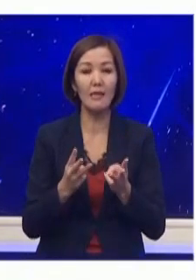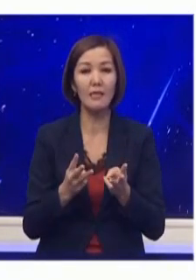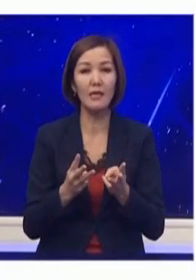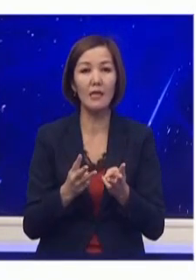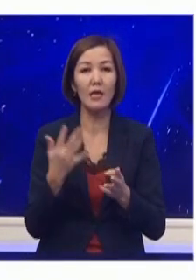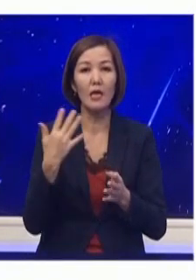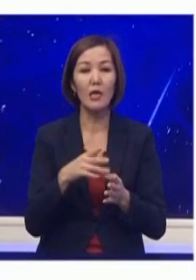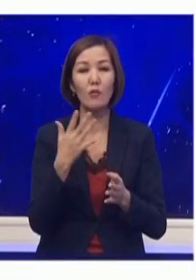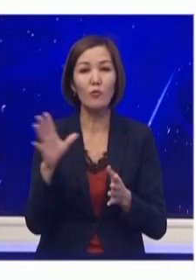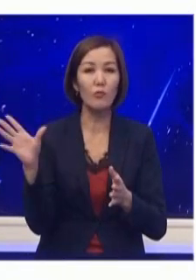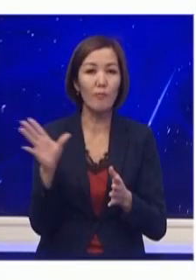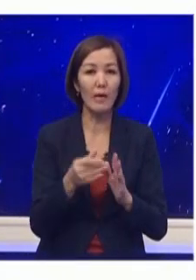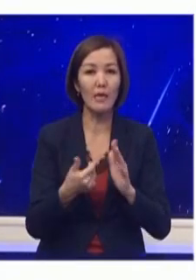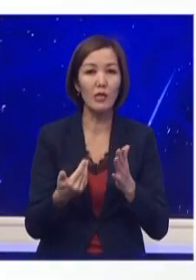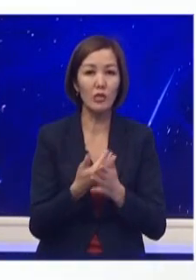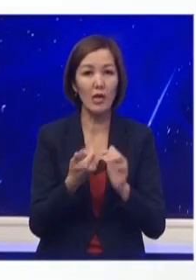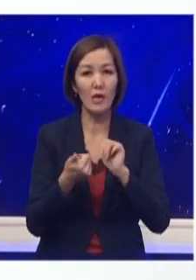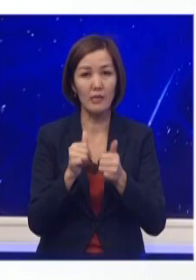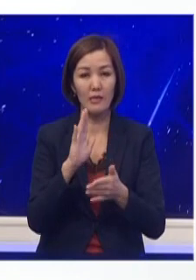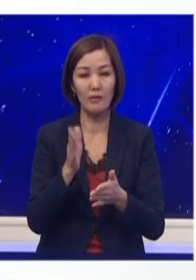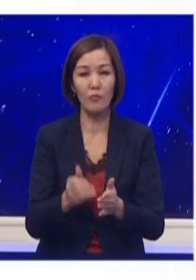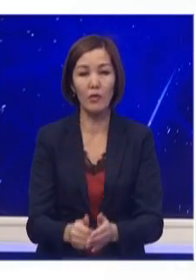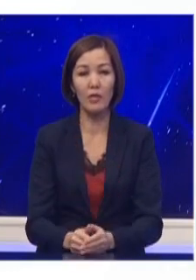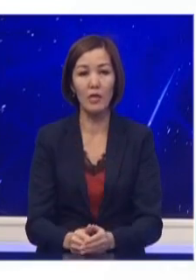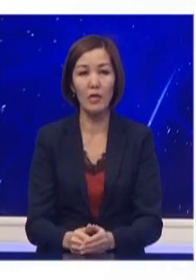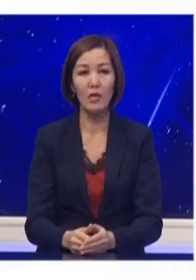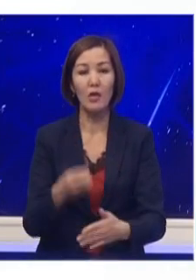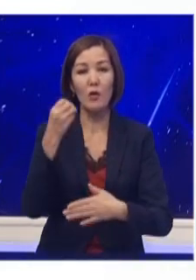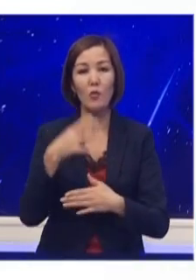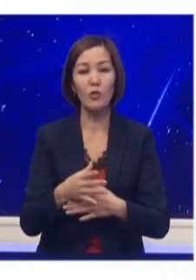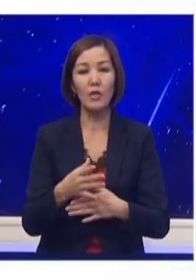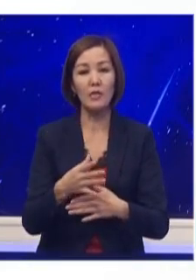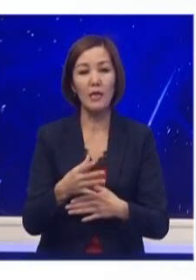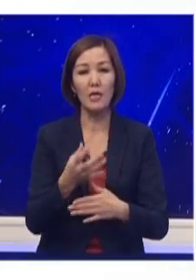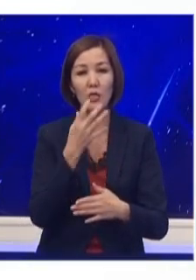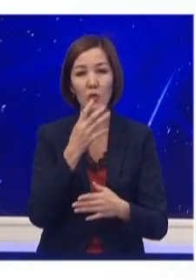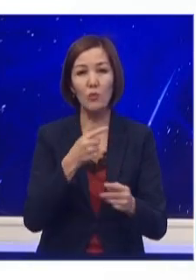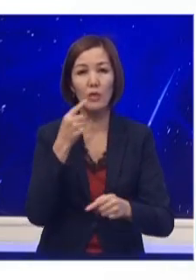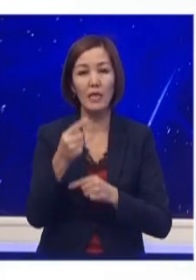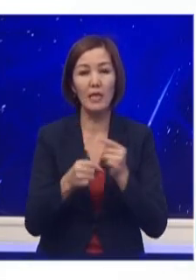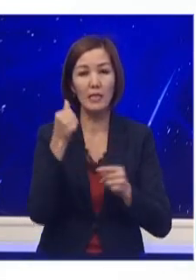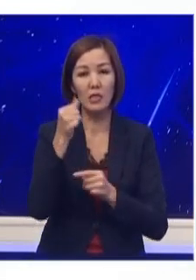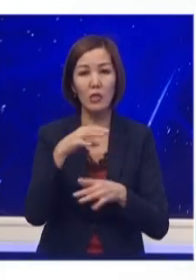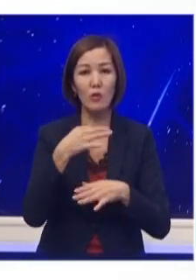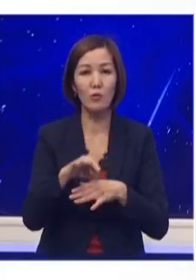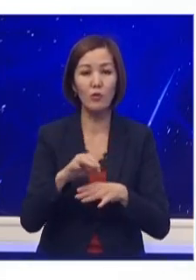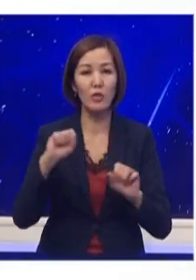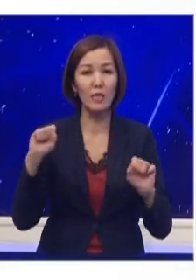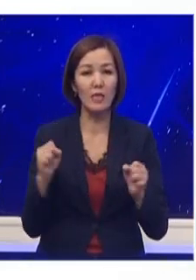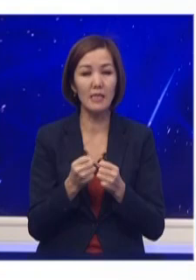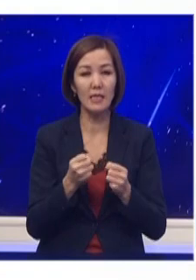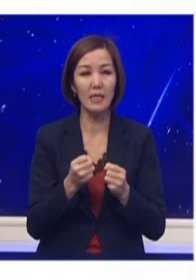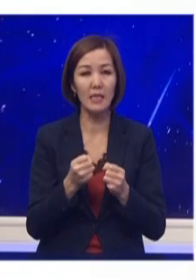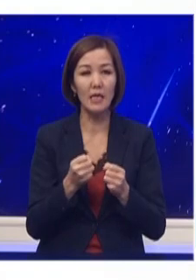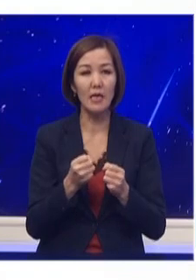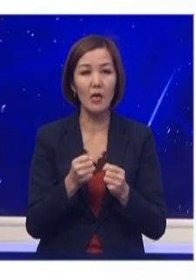турбина жаңартылады. Қызыл аймақтағы жылу электр орталықтар үшін келесі күзгі қысқы кезеңде тәуекелдерді азайту